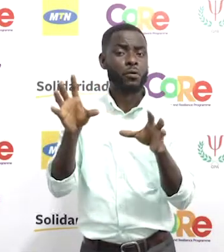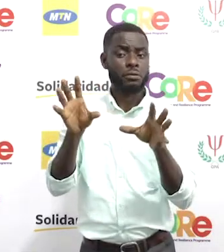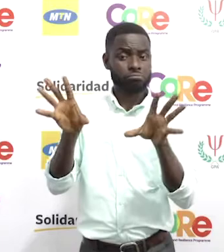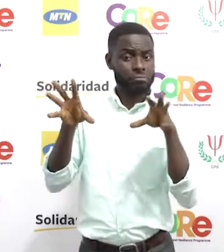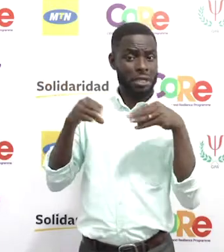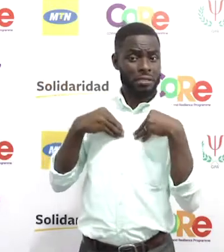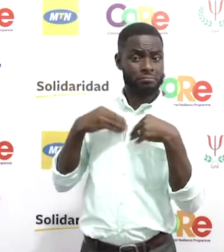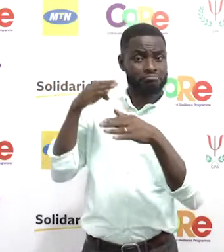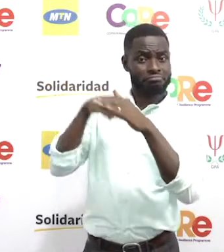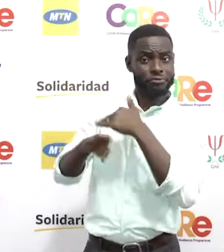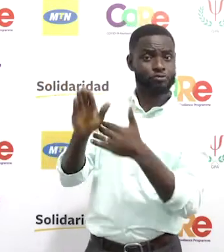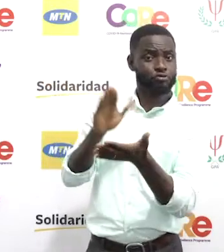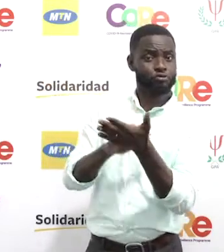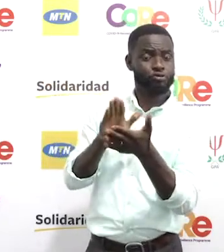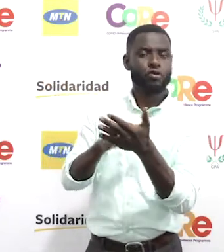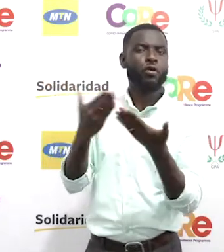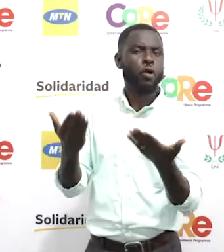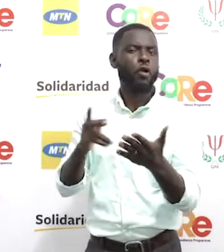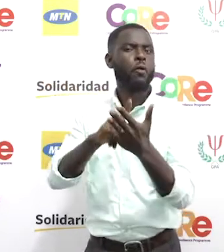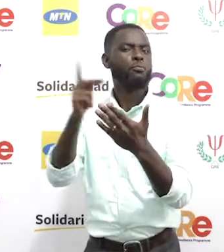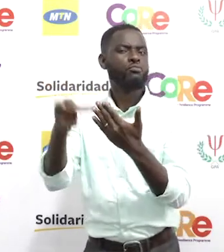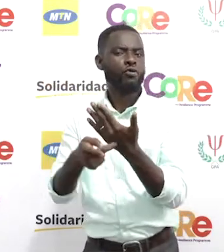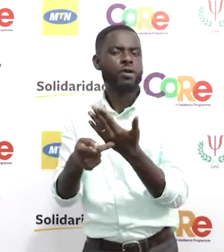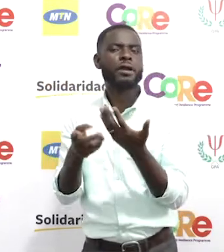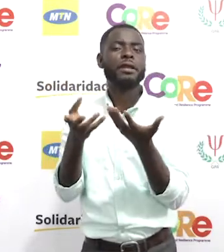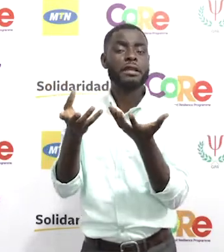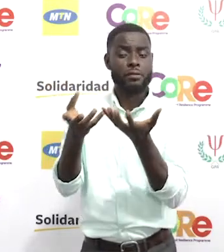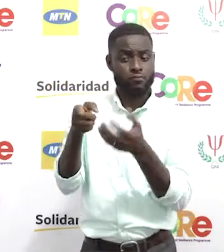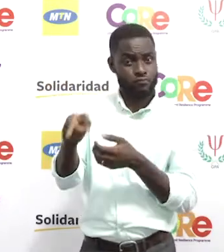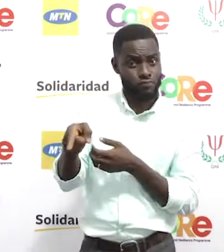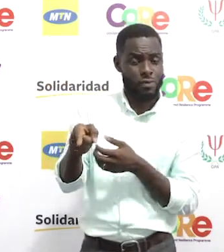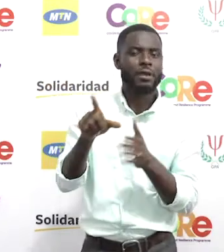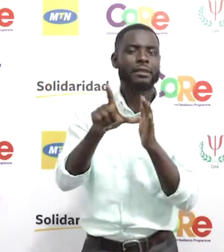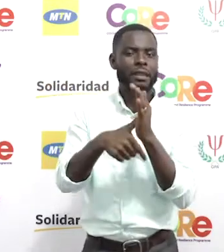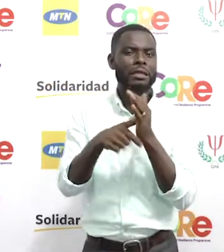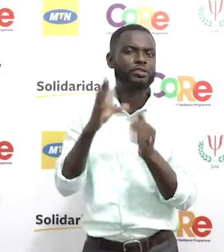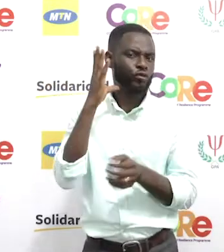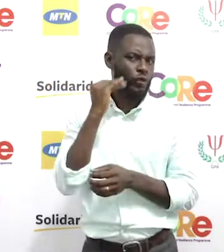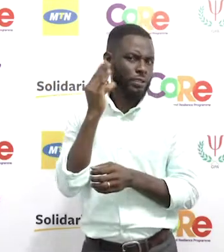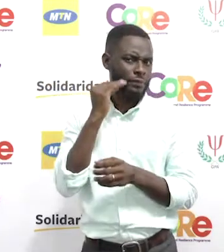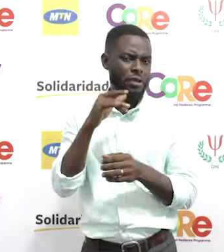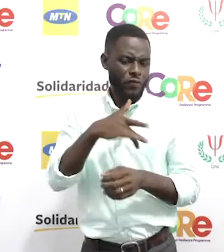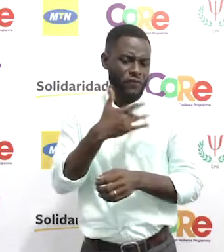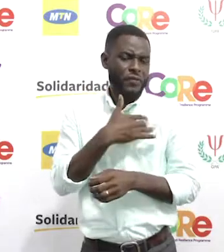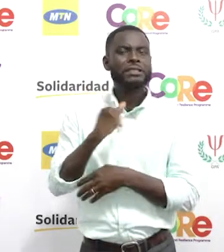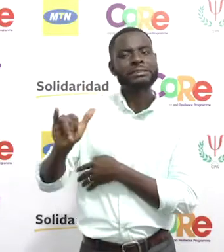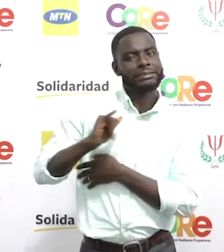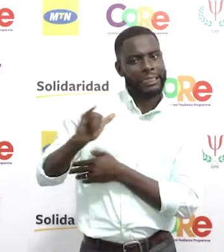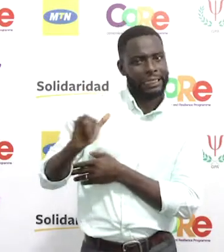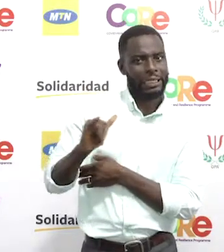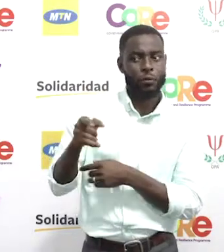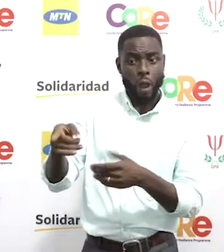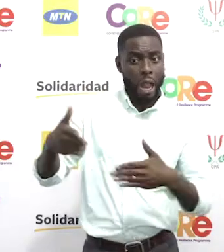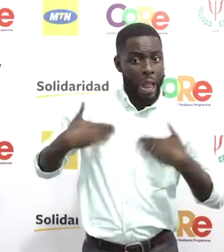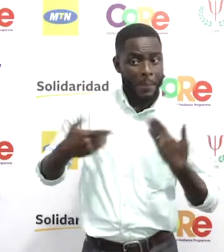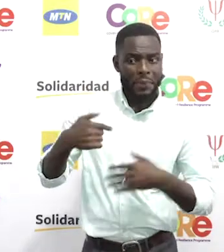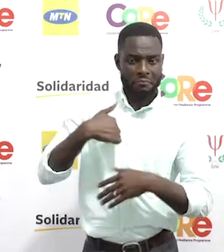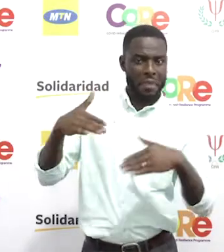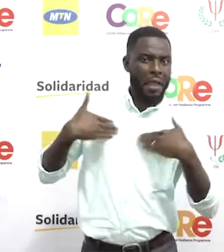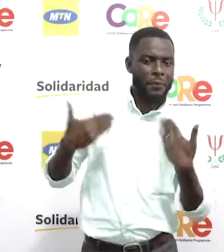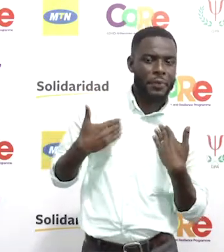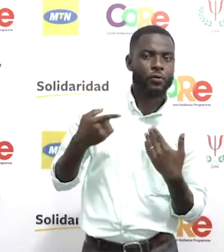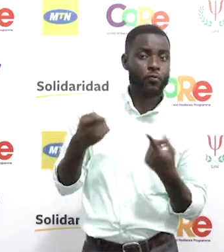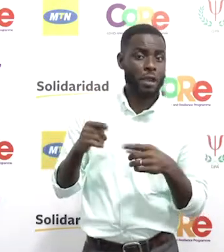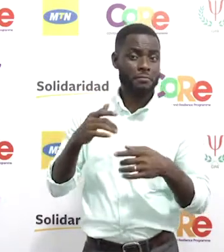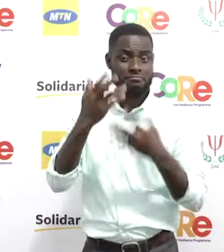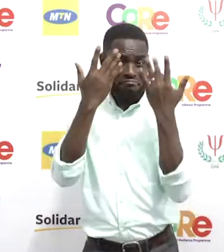e mi e she ehi ye. E ta momoko. Na he la wo sku he. Ni e ta wo mlingbe momo mling. Mi she ni ke bu. Ni no